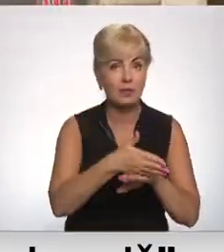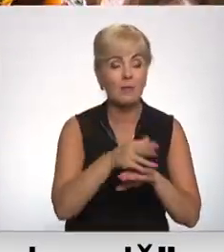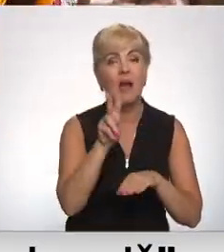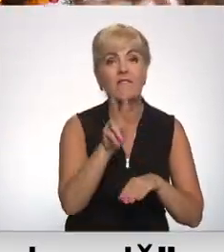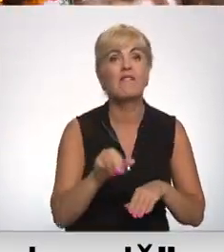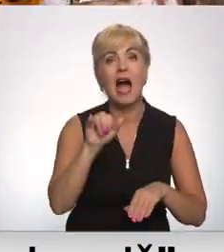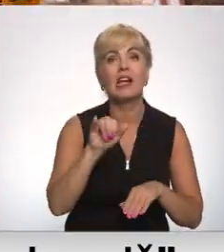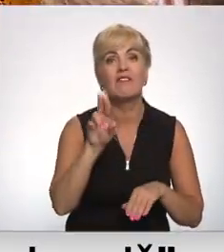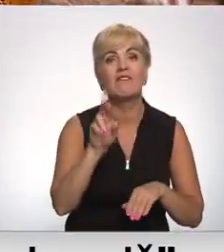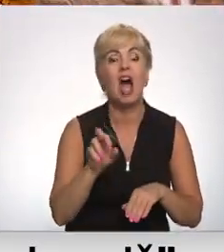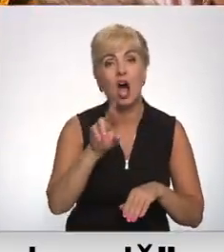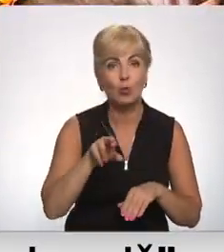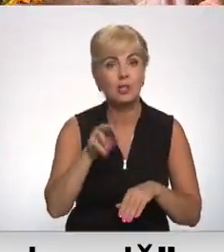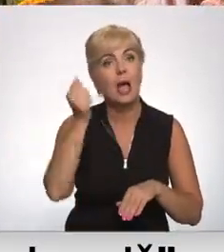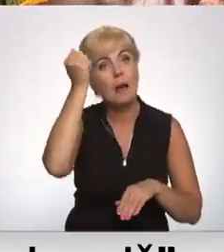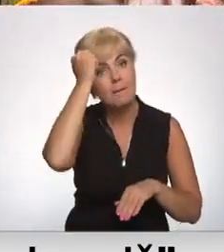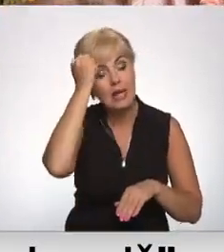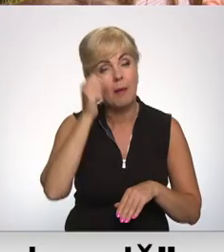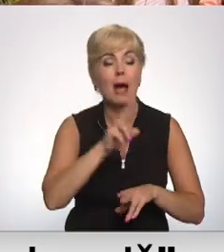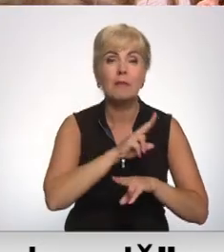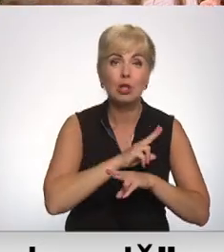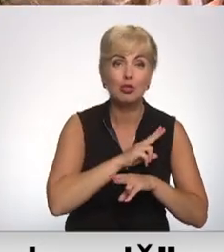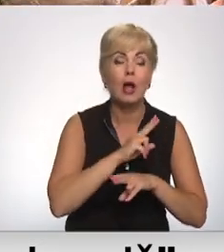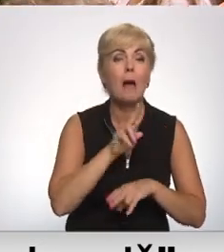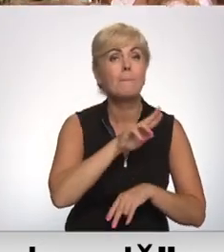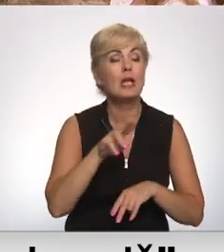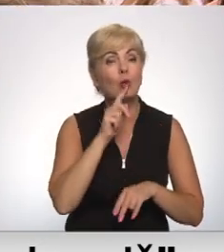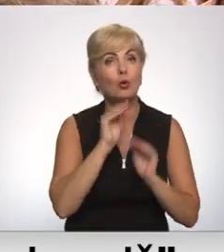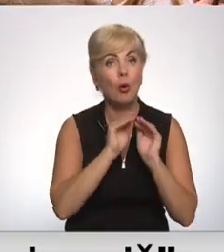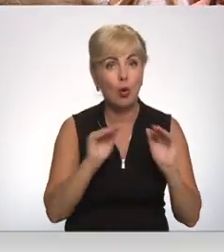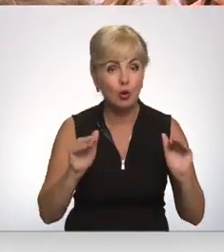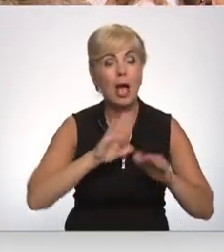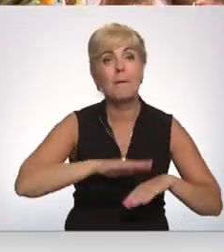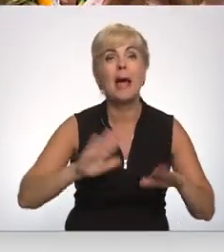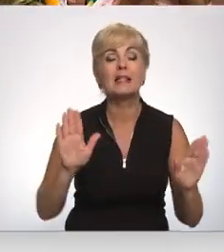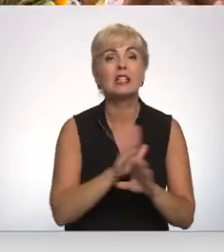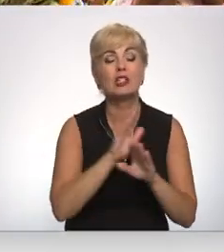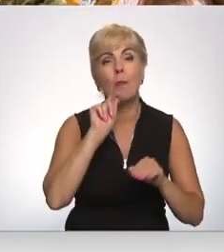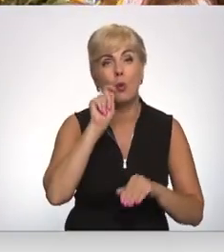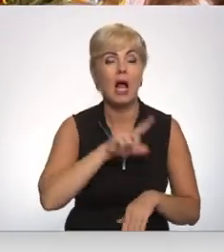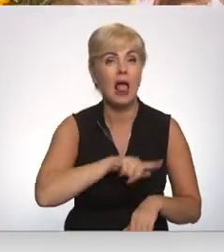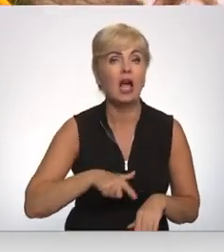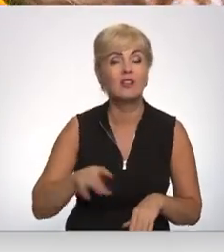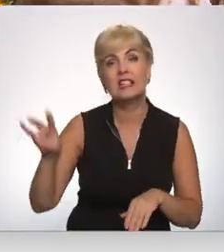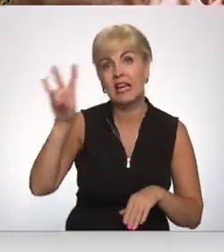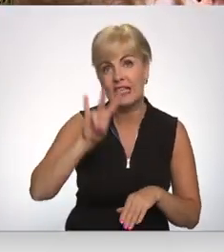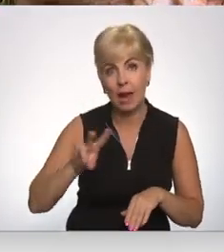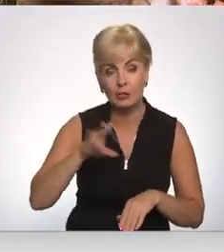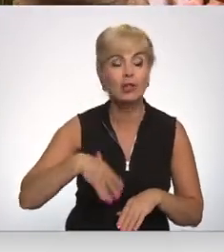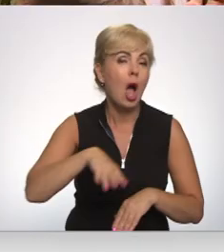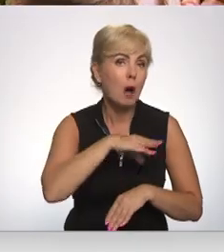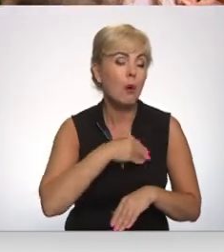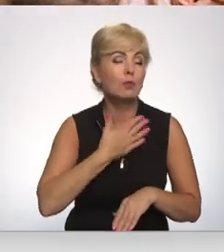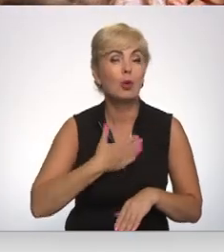Vaivaros. Pieminēsim kritušos ar minūti klusumu un pēc tam izdziedāsim Ukrainas un Latvijas valsts himnes, kas mums